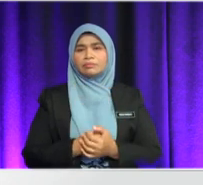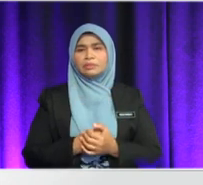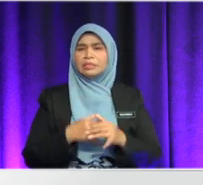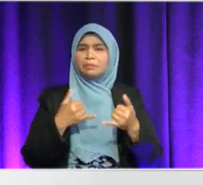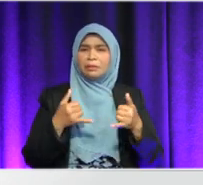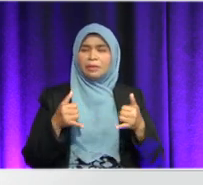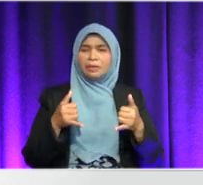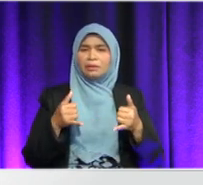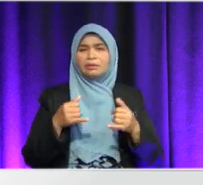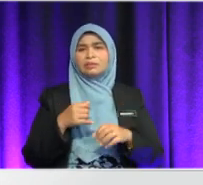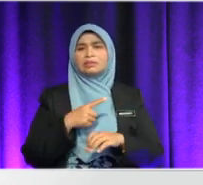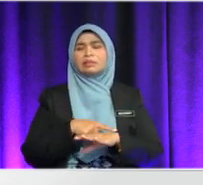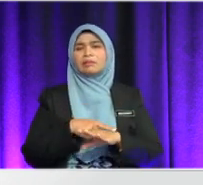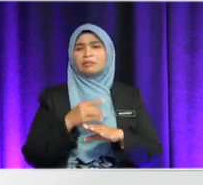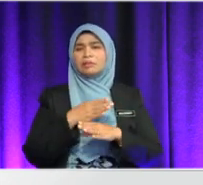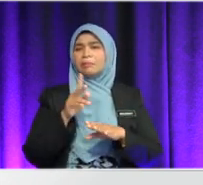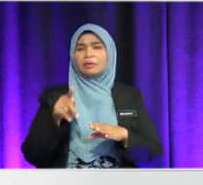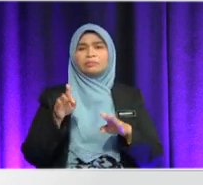tidak perlu